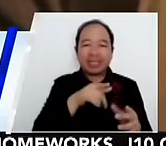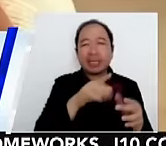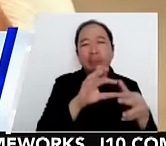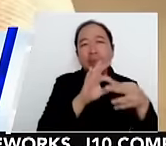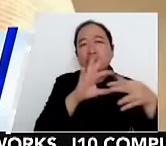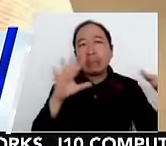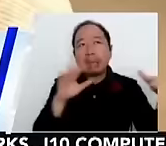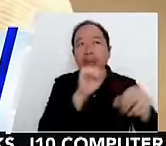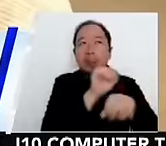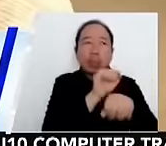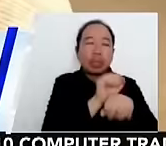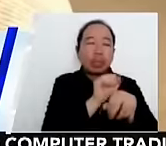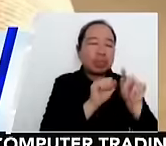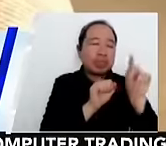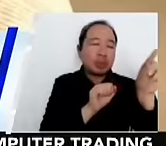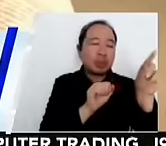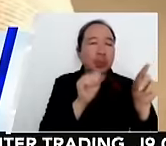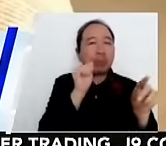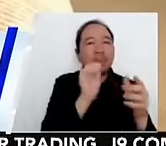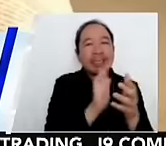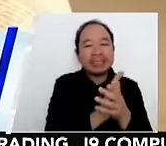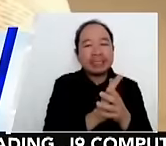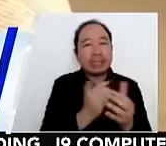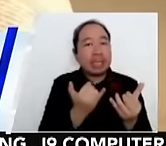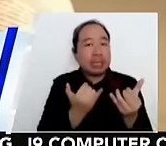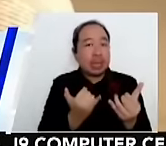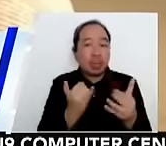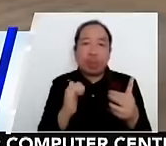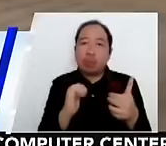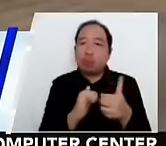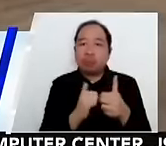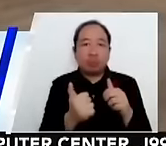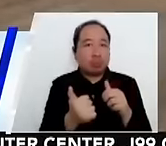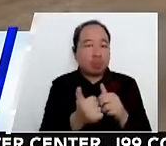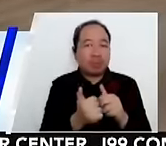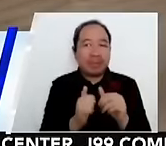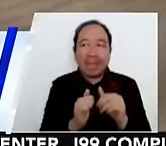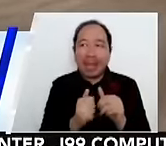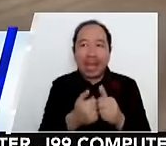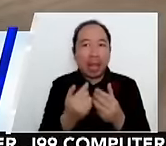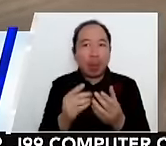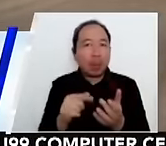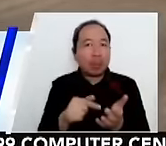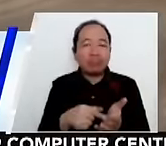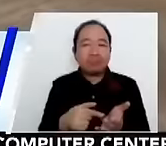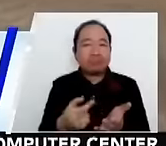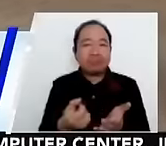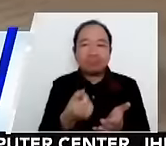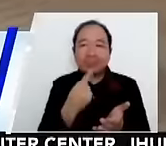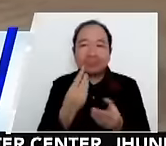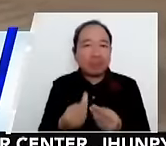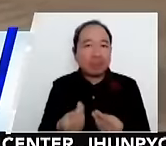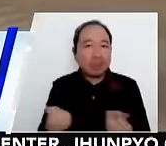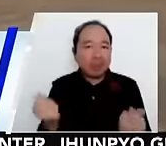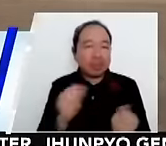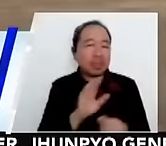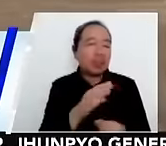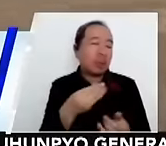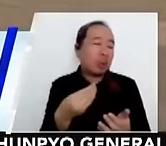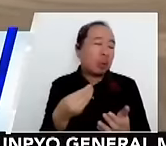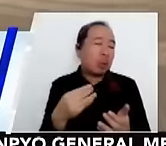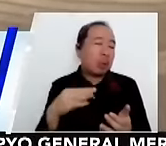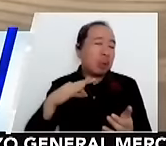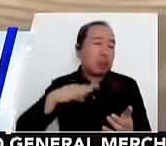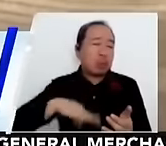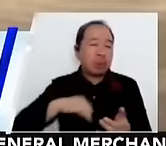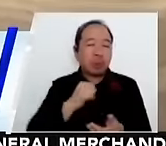misis. Problema niya ngayon ang pagpapagamot. Ang kanyang kitang 500 pesos kada araw bilang